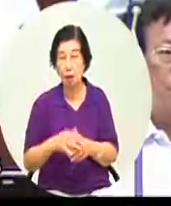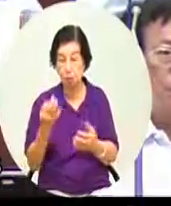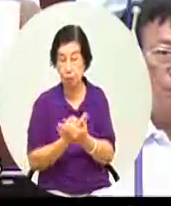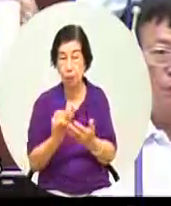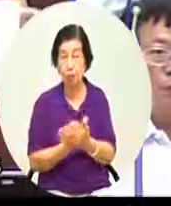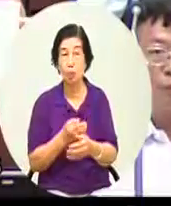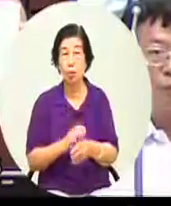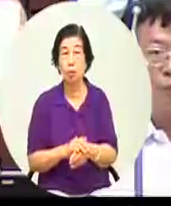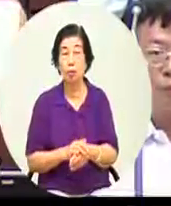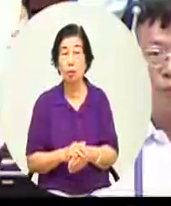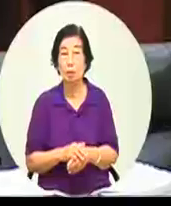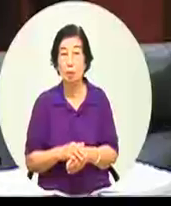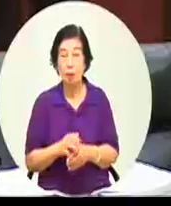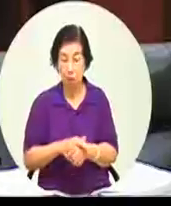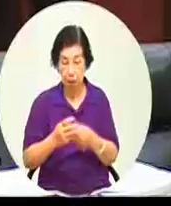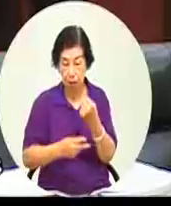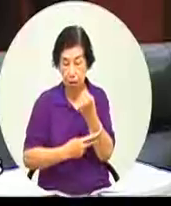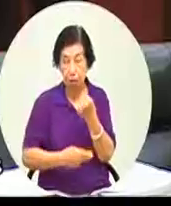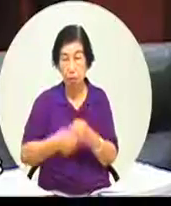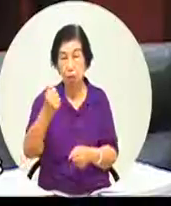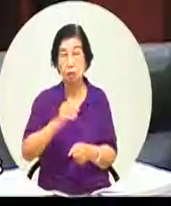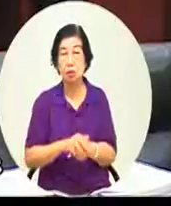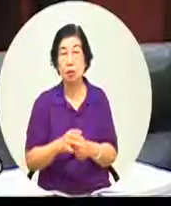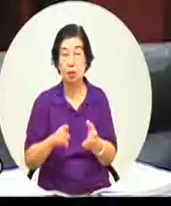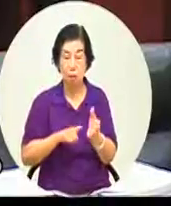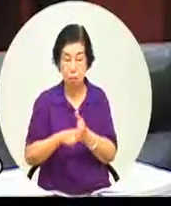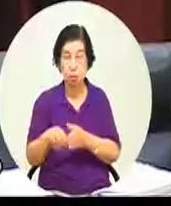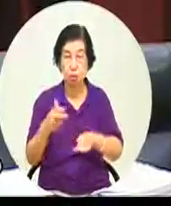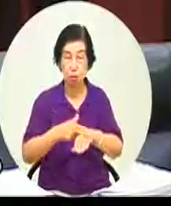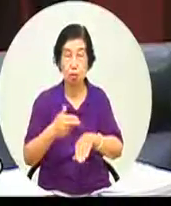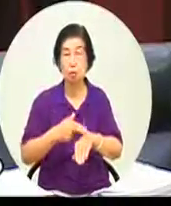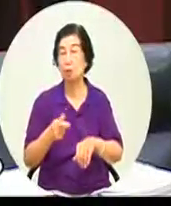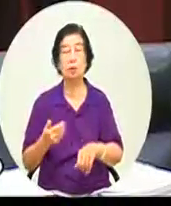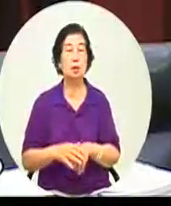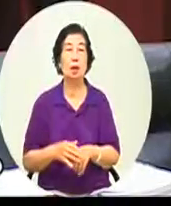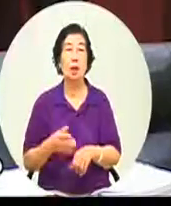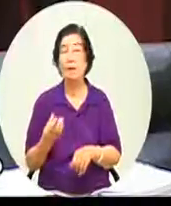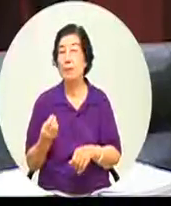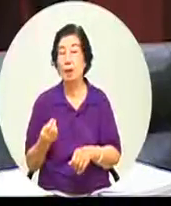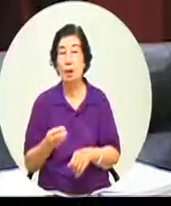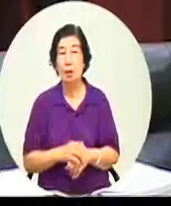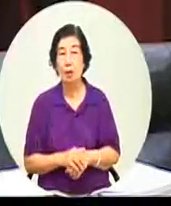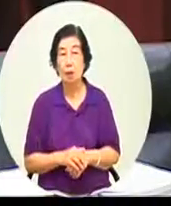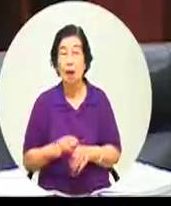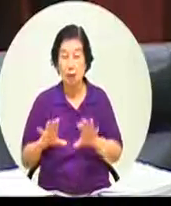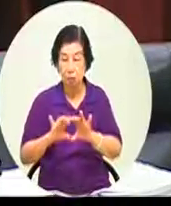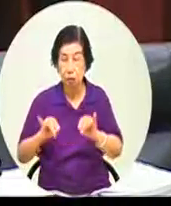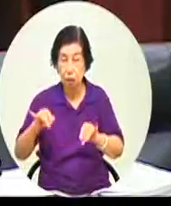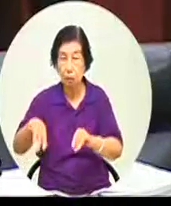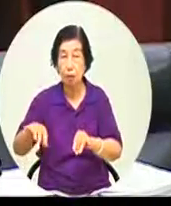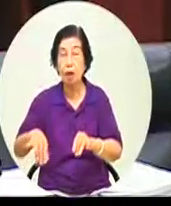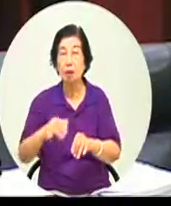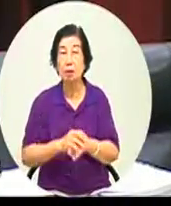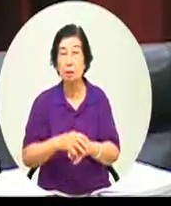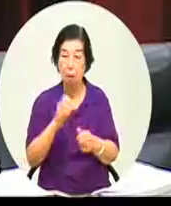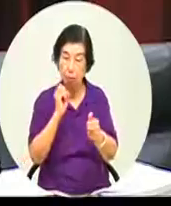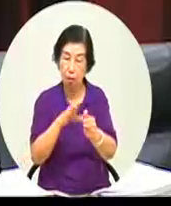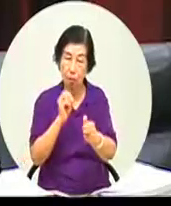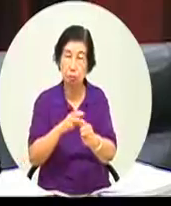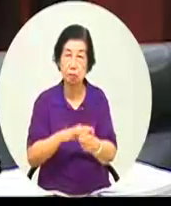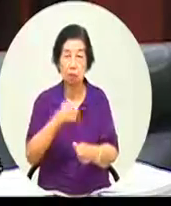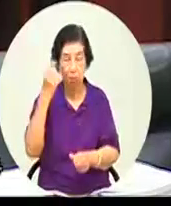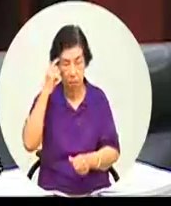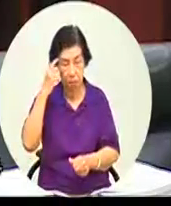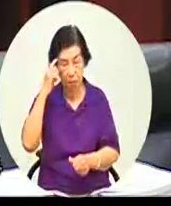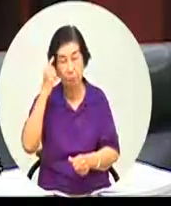做一些评估。 你一定嘛是专业吧？你一定嘛是 一些经验值啊，嘛 不是嘛？伊无专业啦，嘛是地方的人给伊的意见啦，哦。啊！迄